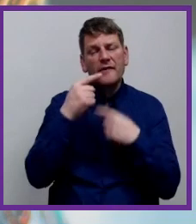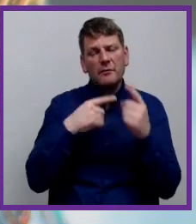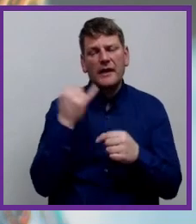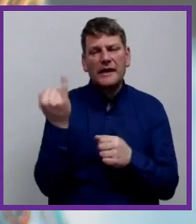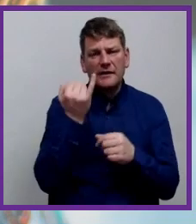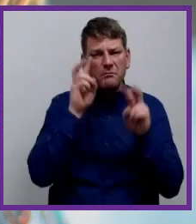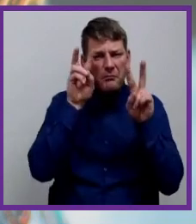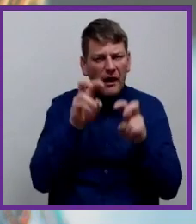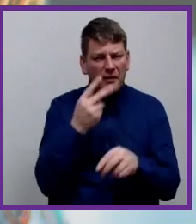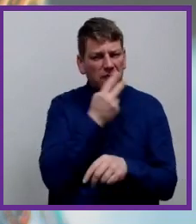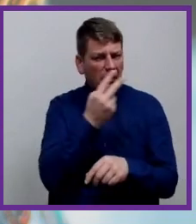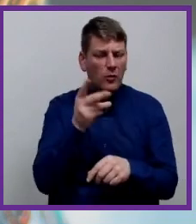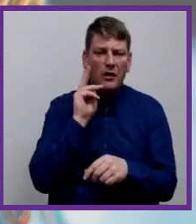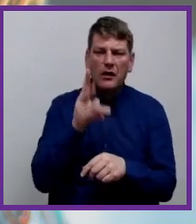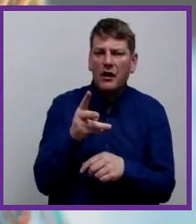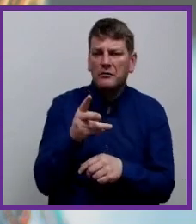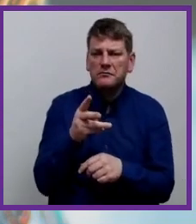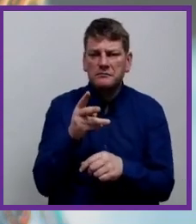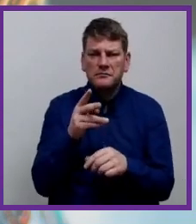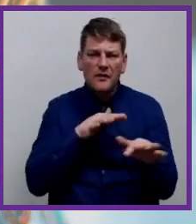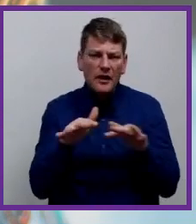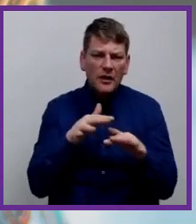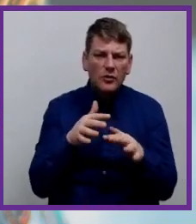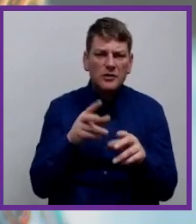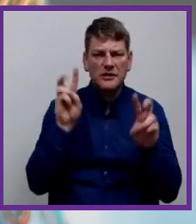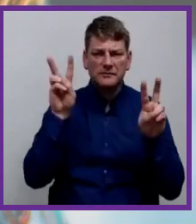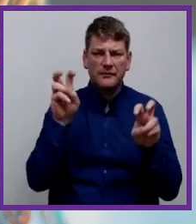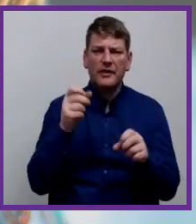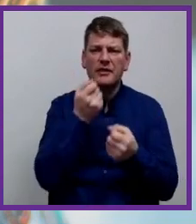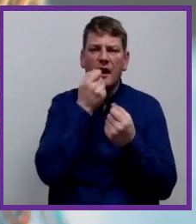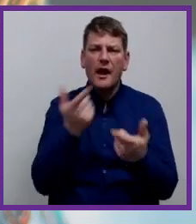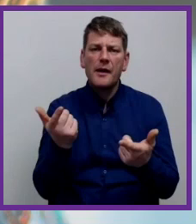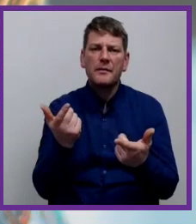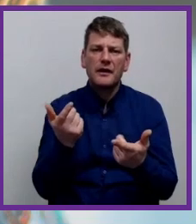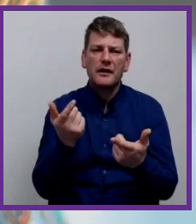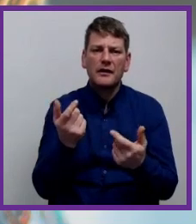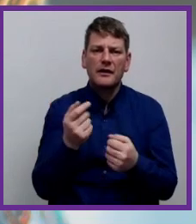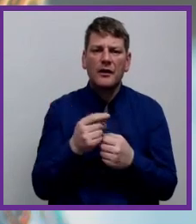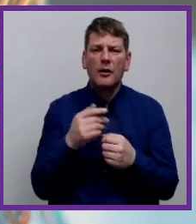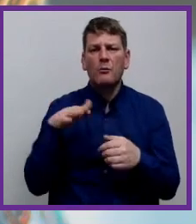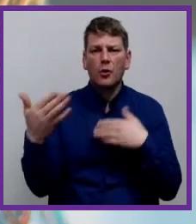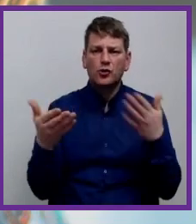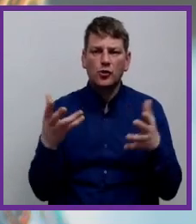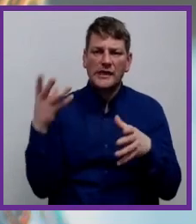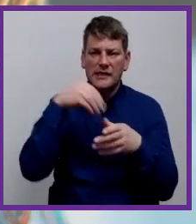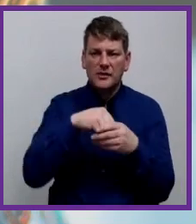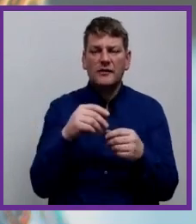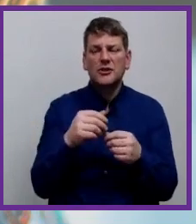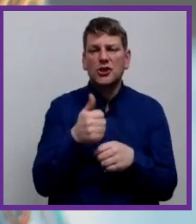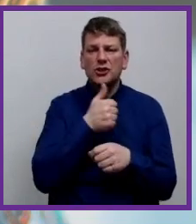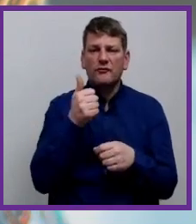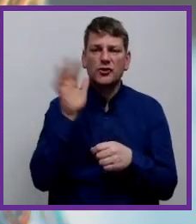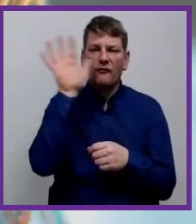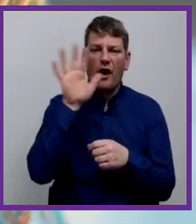pētīt un vērot, kā reaģē, tā teikt, jāsaka, pēdiņās nelaimīgie pušu iesaistīties, sevišķi valsts policijas